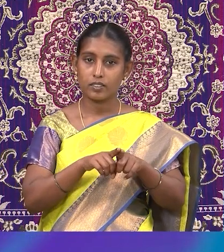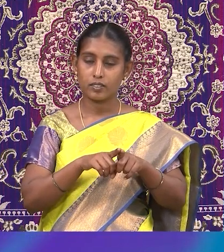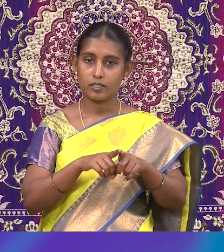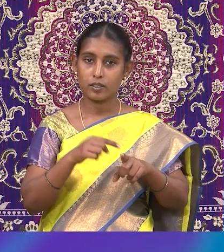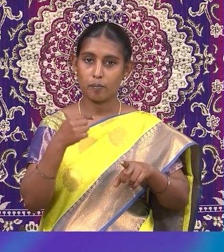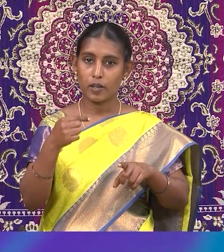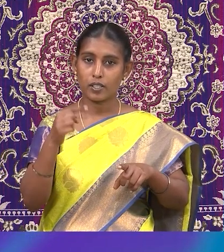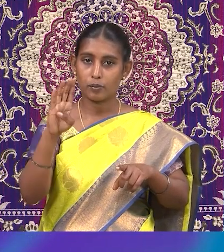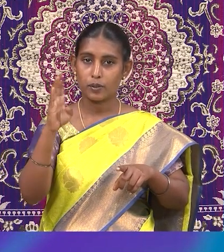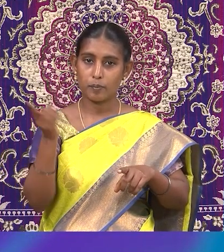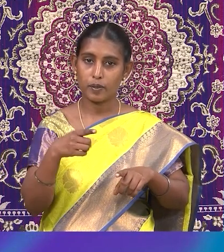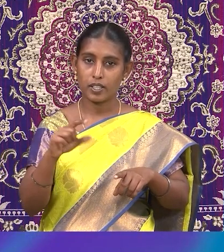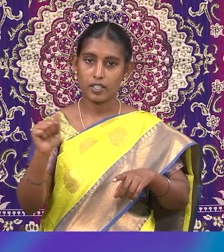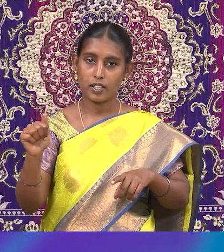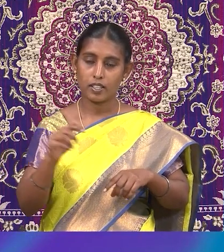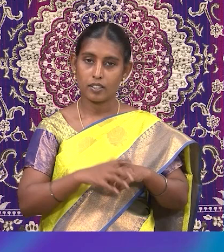α + β = -b/a,